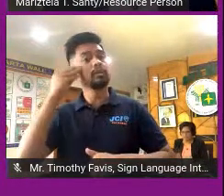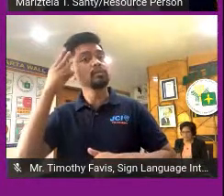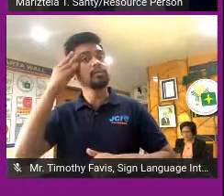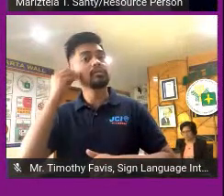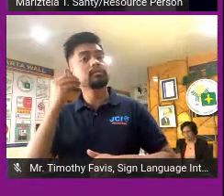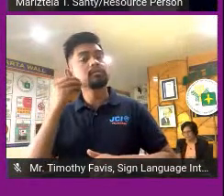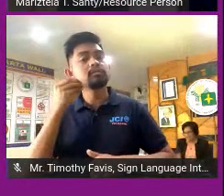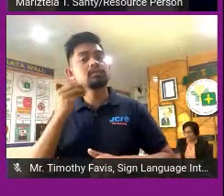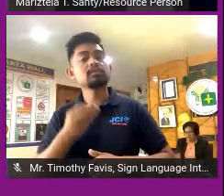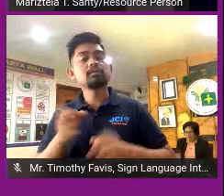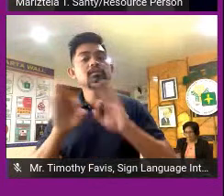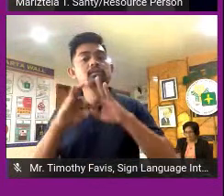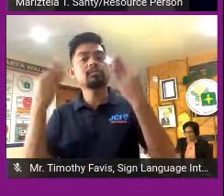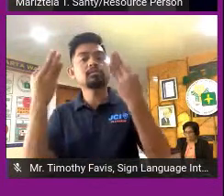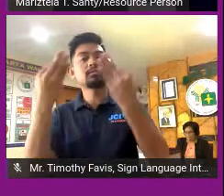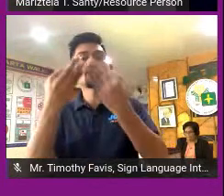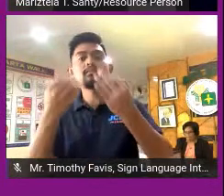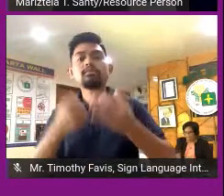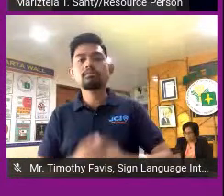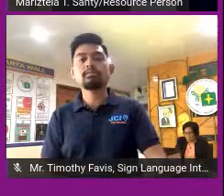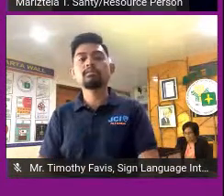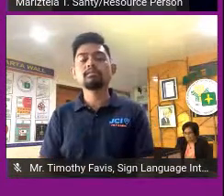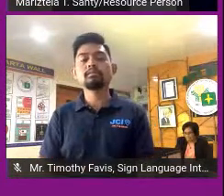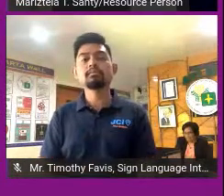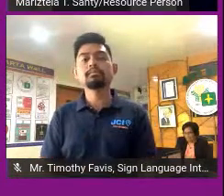eksperyensya sa pamilya.